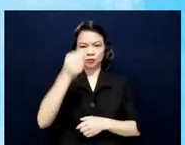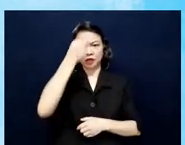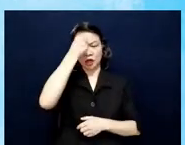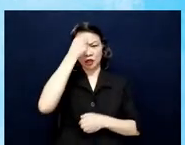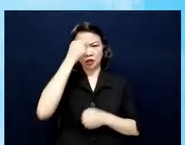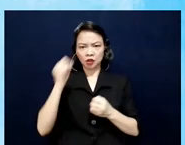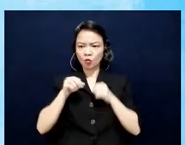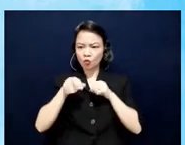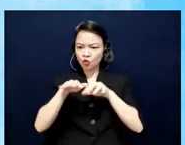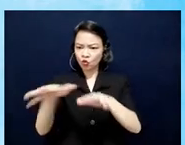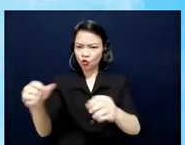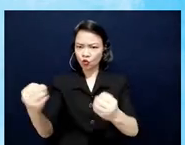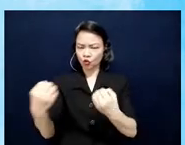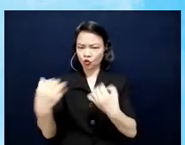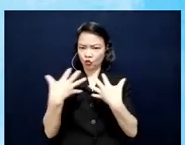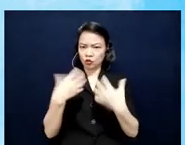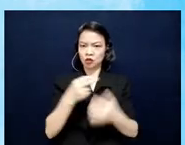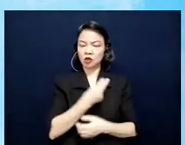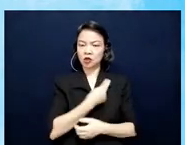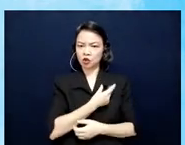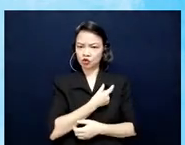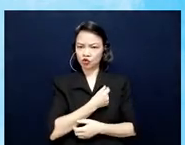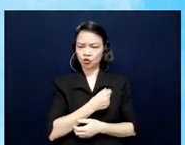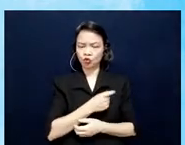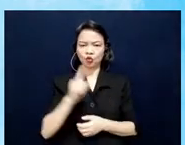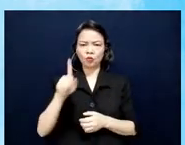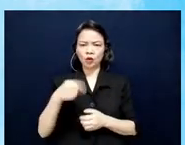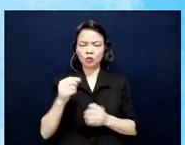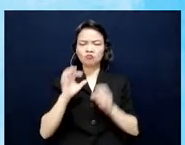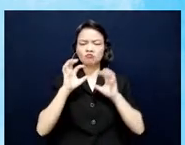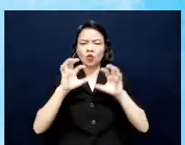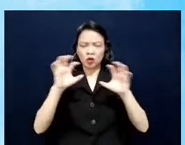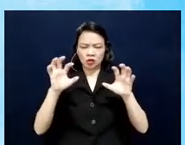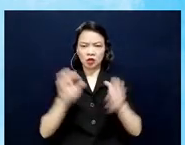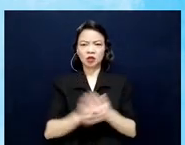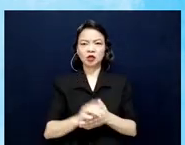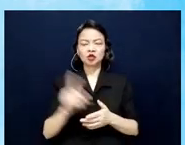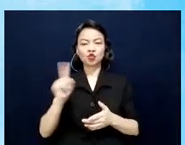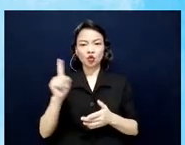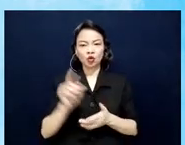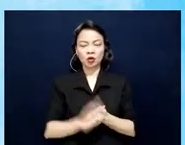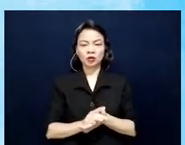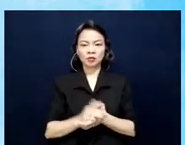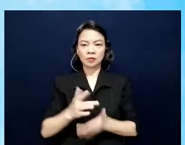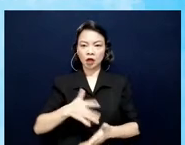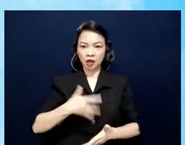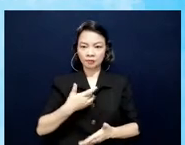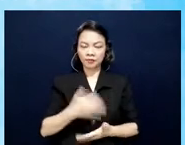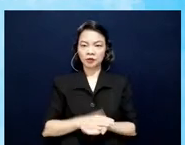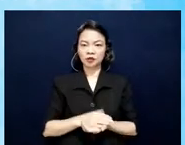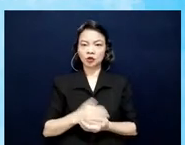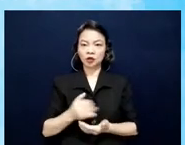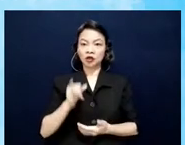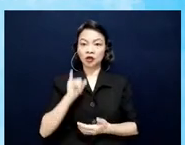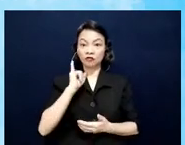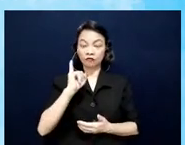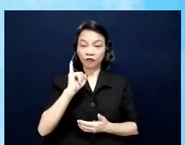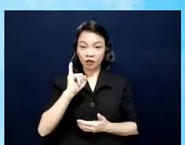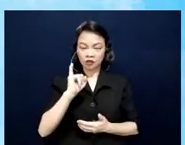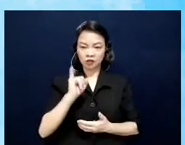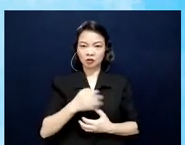faktor risiko tertinggi. Seseorang mengalami infeksi saluran pernafasan akut atau ISPA,